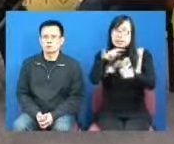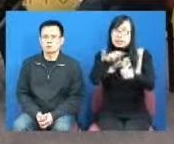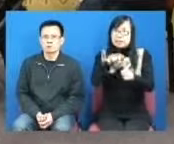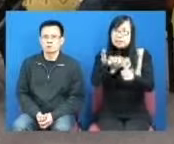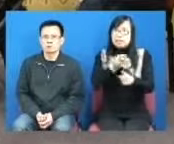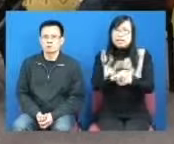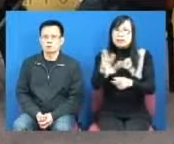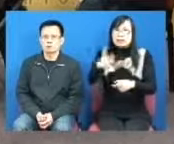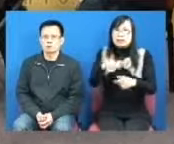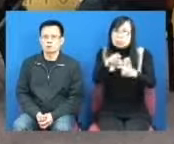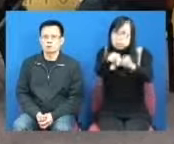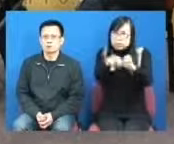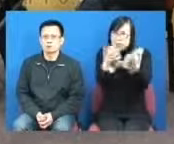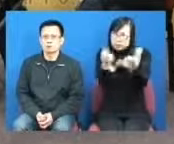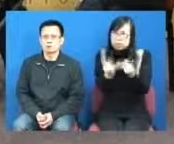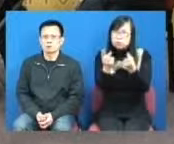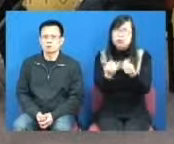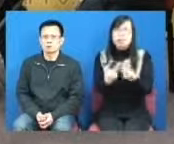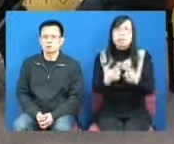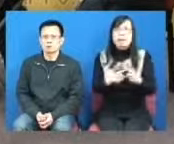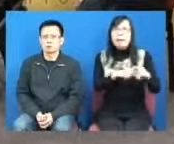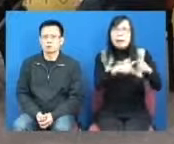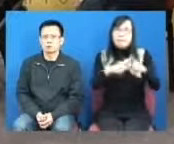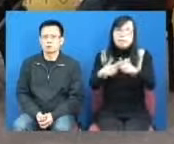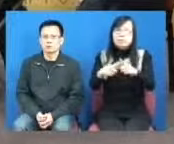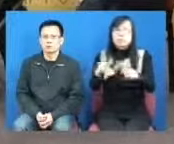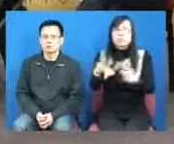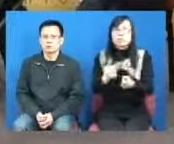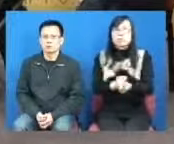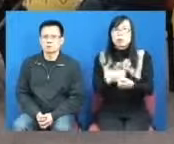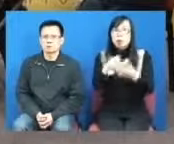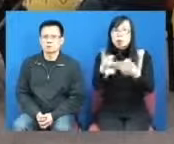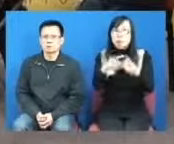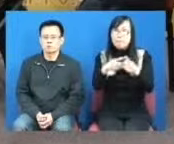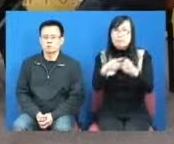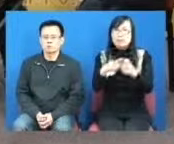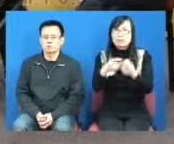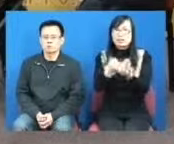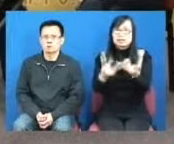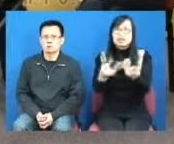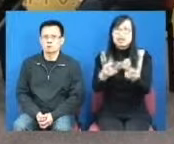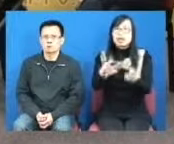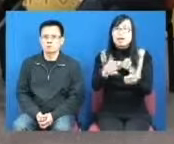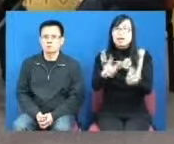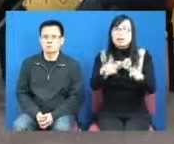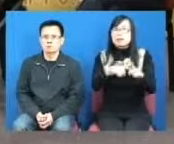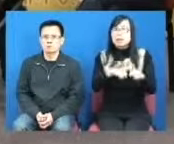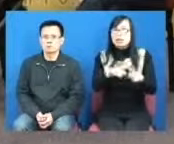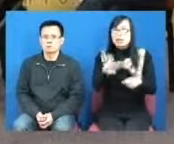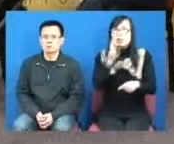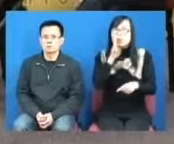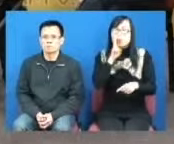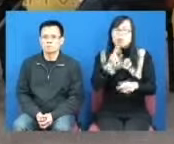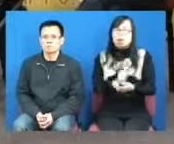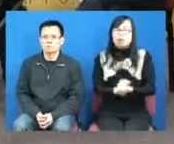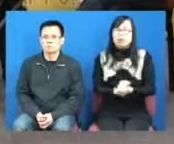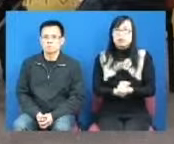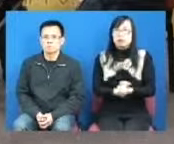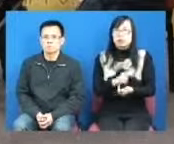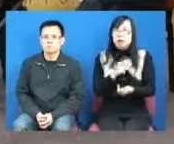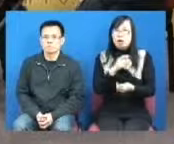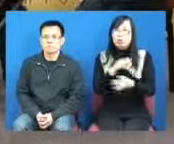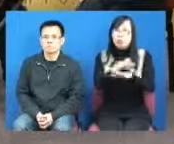爭取民主其實和民生是有關係的現在預算案其實是很民生的事情如果我們是有